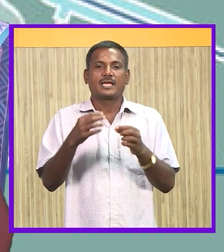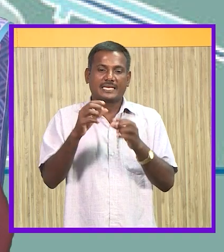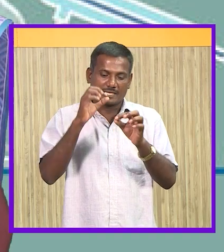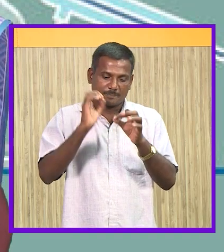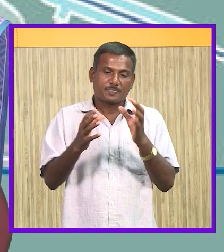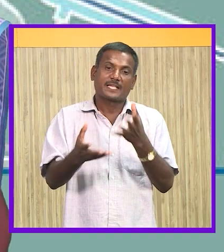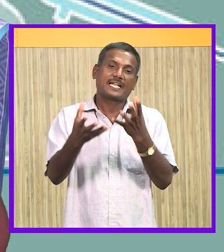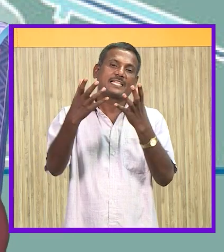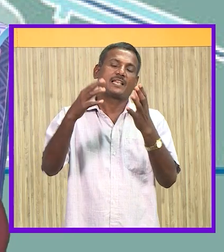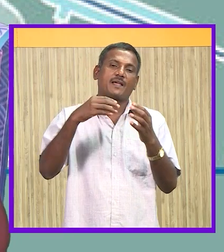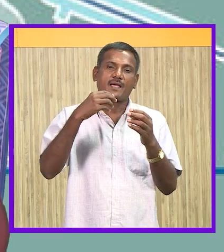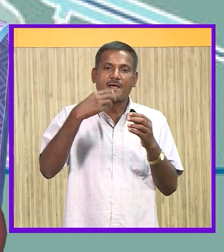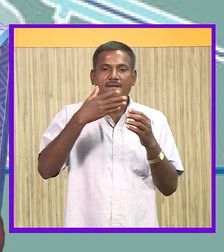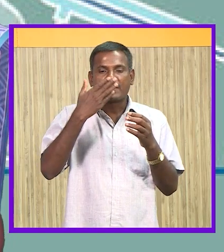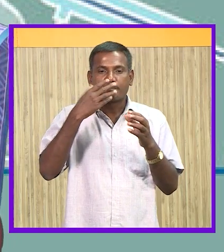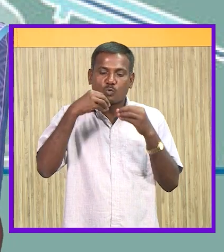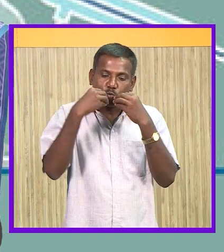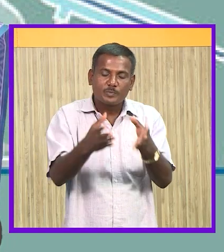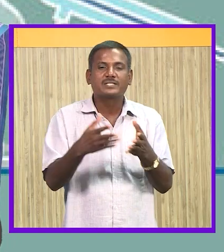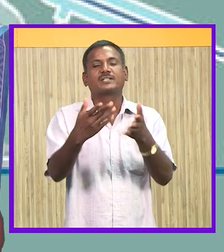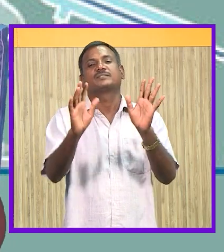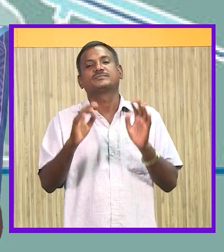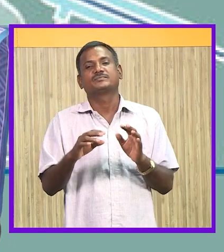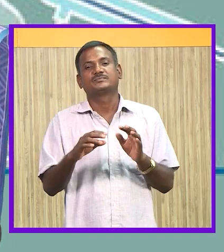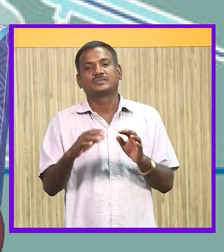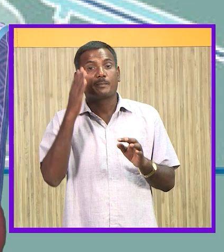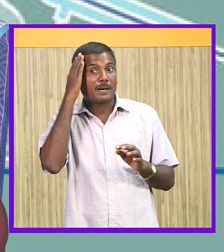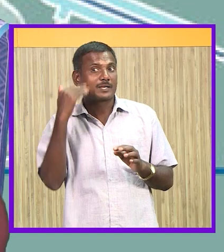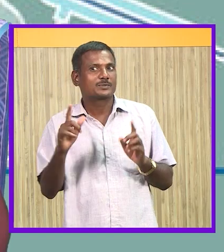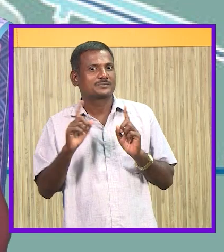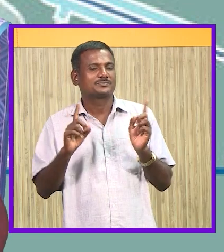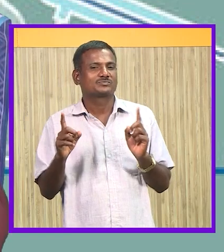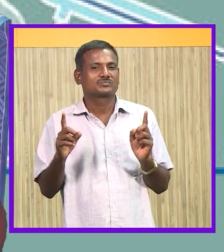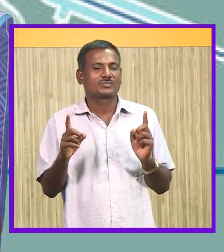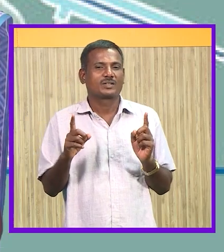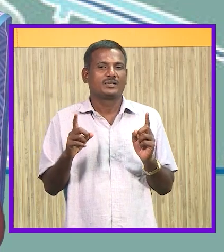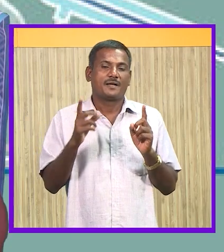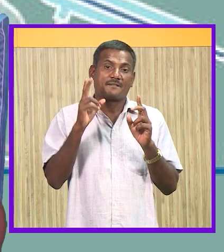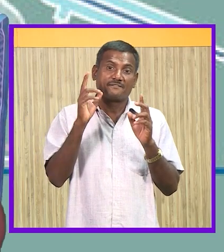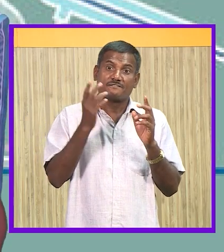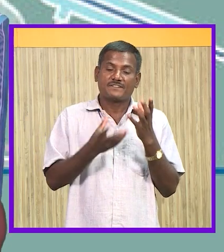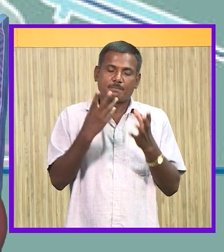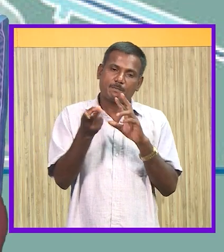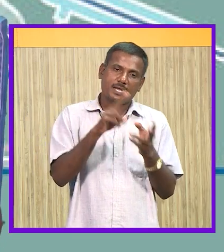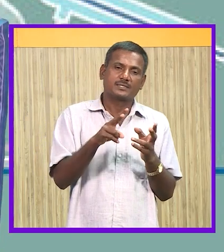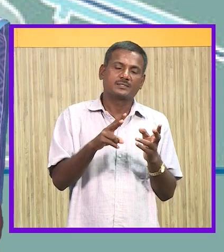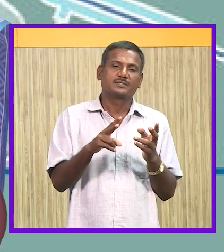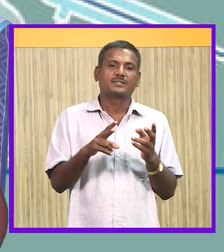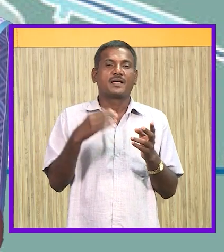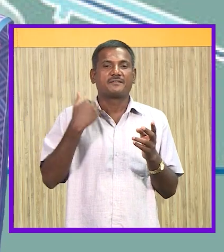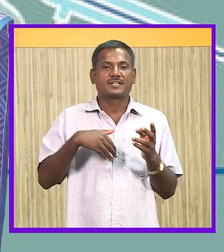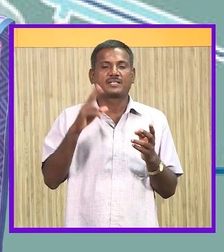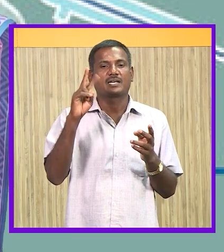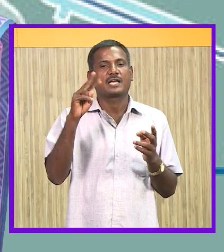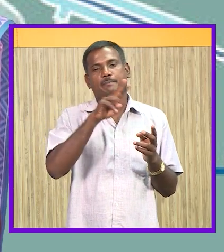எரிதல் வினைகள் வெப்ப உமிழ் வினைகளுக்கு உதாரணங்கள் ஆகும். இப்போ மறக்கக்கூடாது, வெப்ப மாற்றத்தை பொறுத்து வேதியியல்